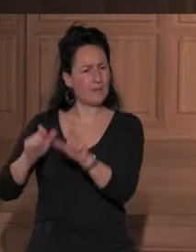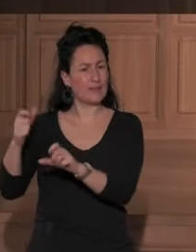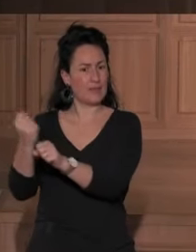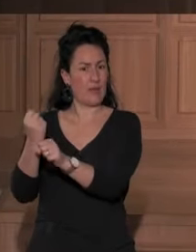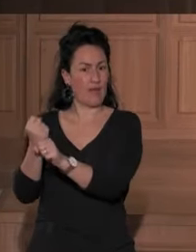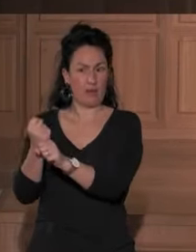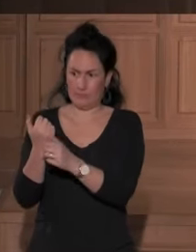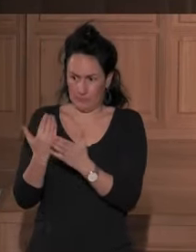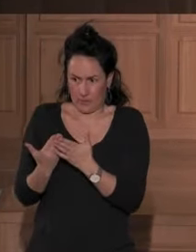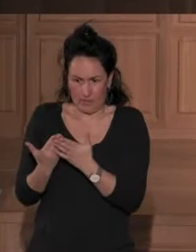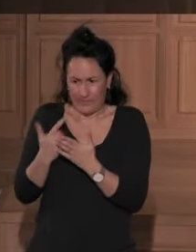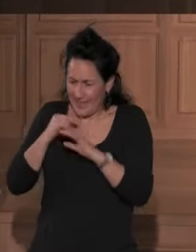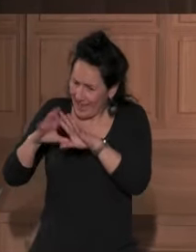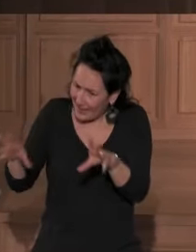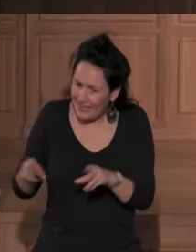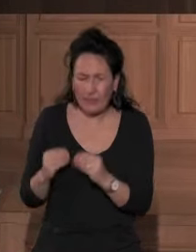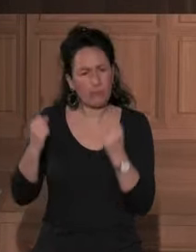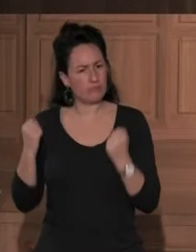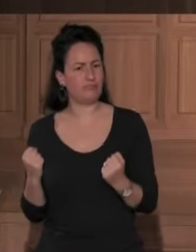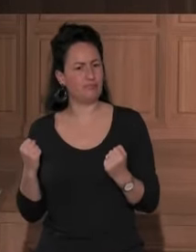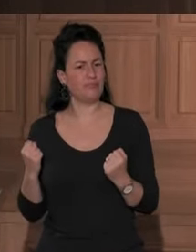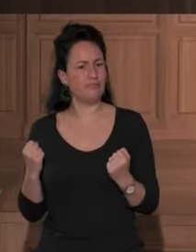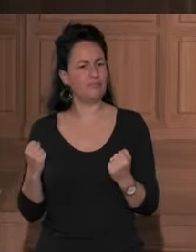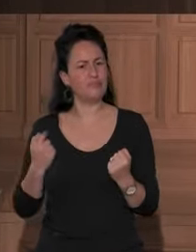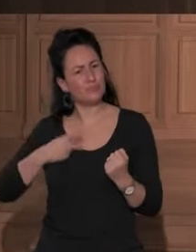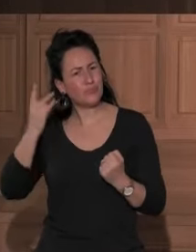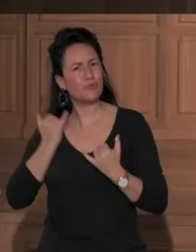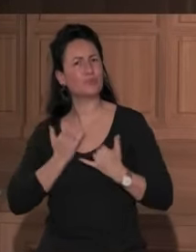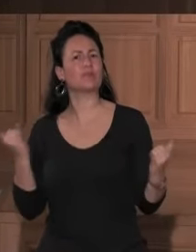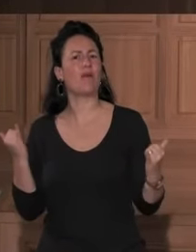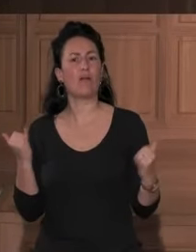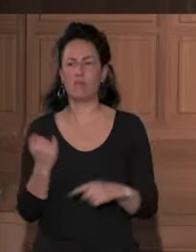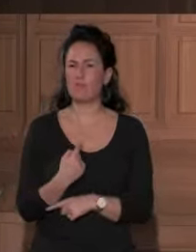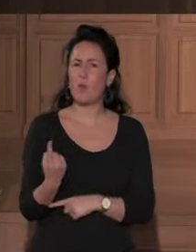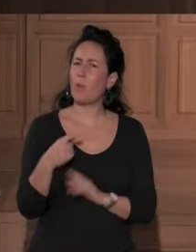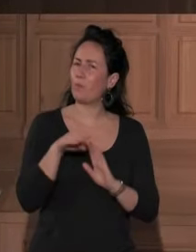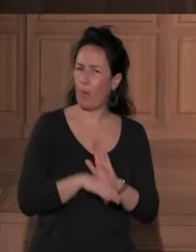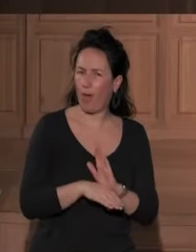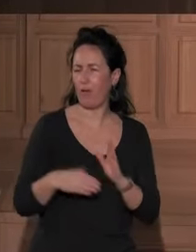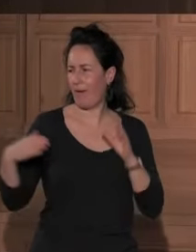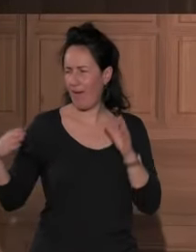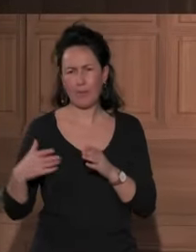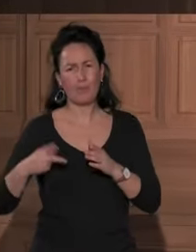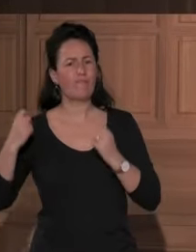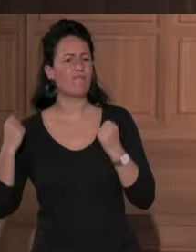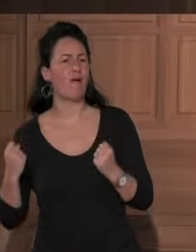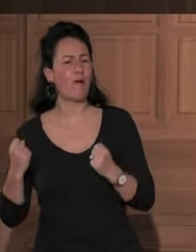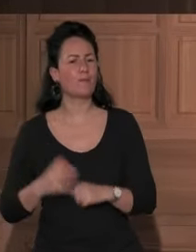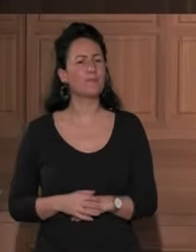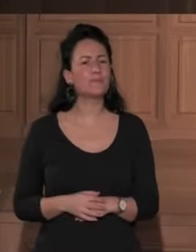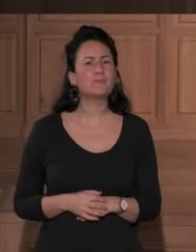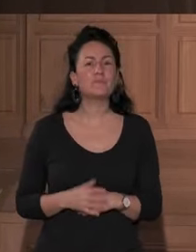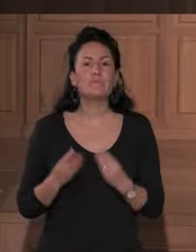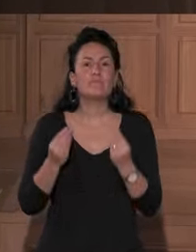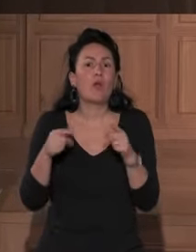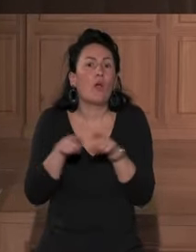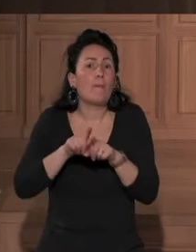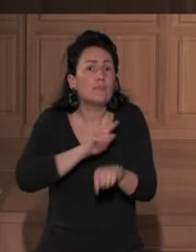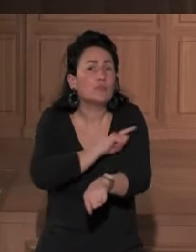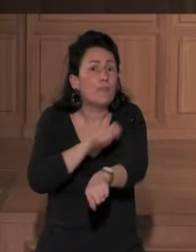vrai que je crois qu'on se sent mieux quand on est en équipe. Je crois qu'on joue, c'est pas comme le sport, mais c'est presque